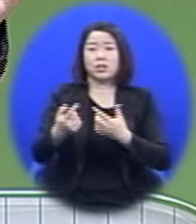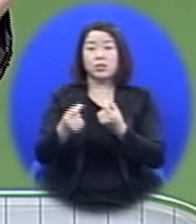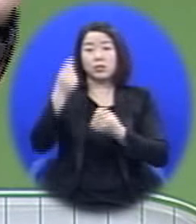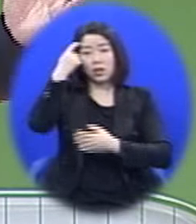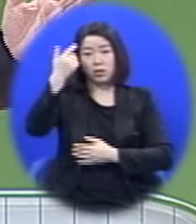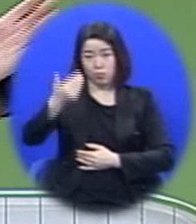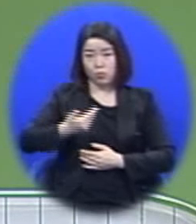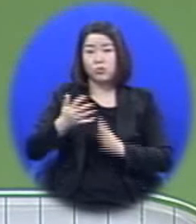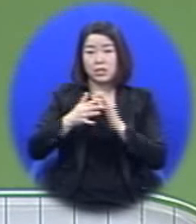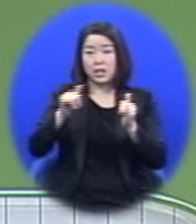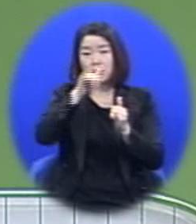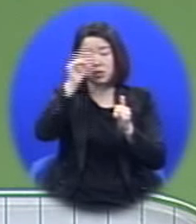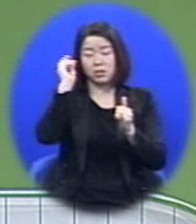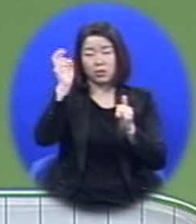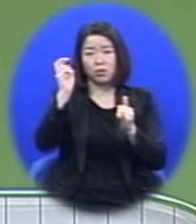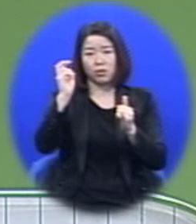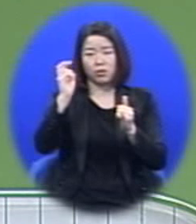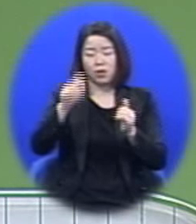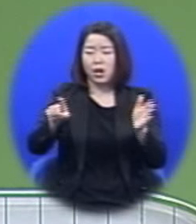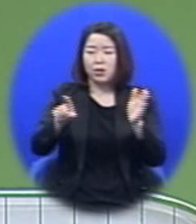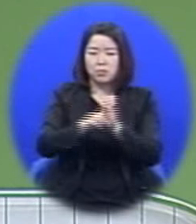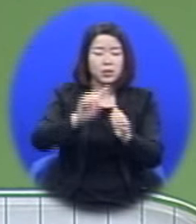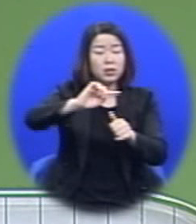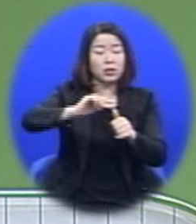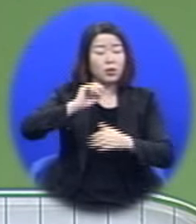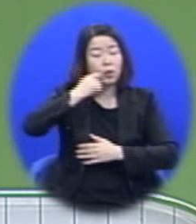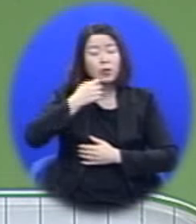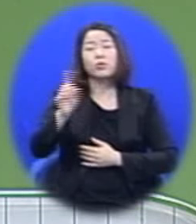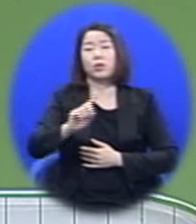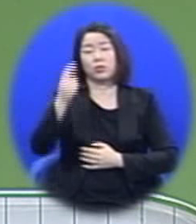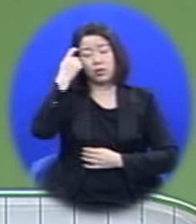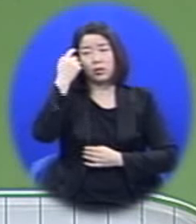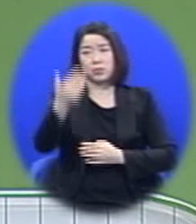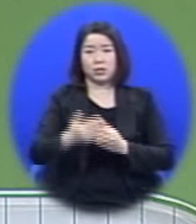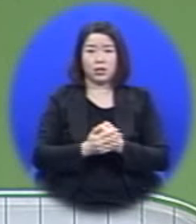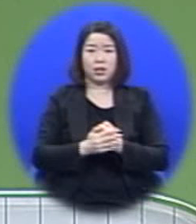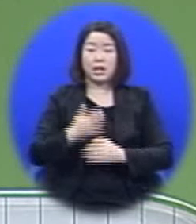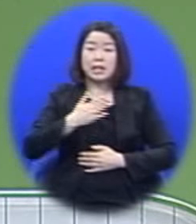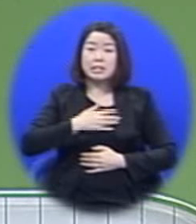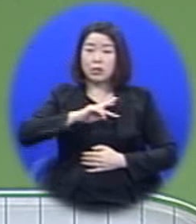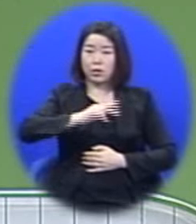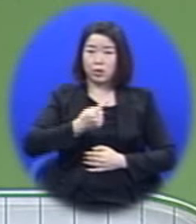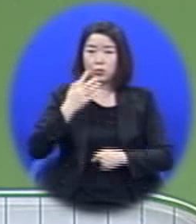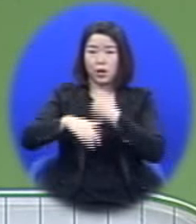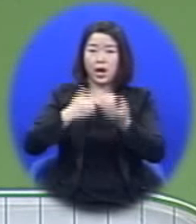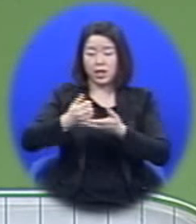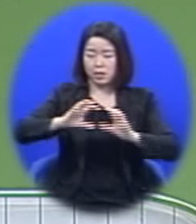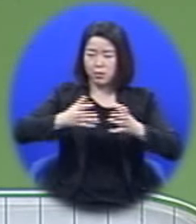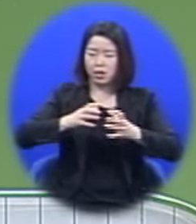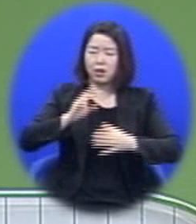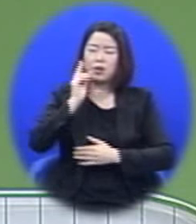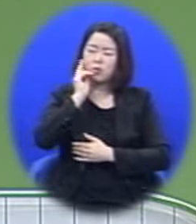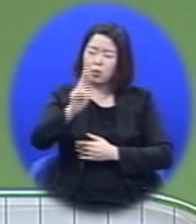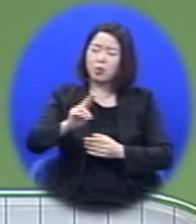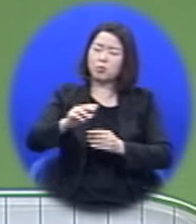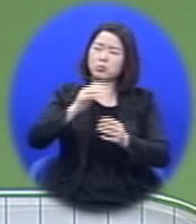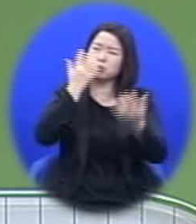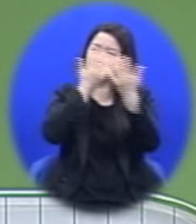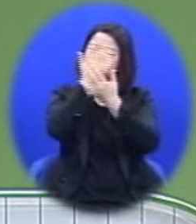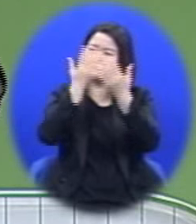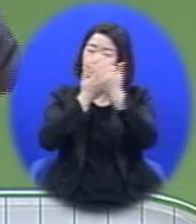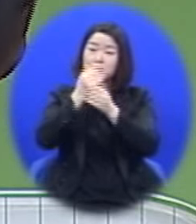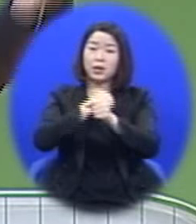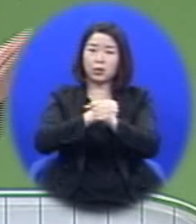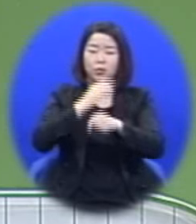말씀하실 분들이 있을 거예요. 안 믿어지는 걸 어떻게 해요? 저에게도 하나님의 나라가 너무 막연하고 하나님의